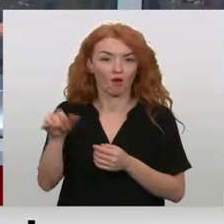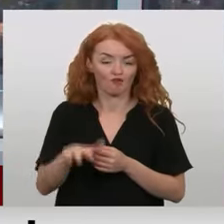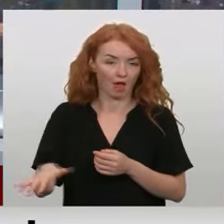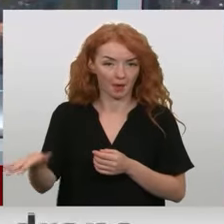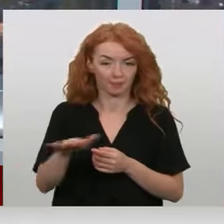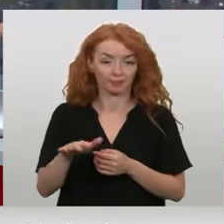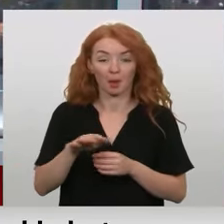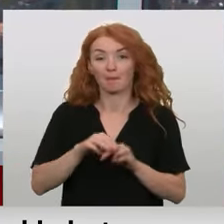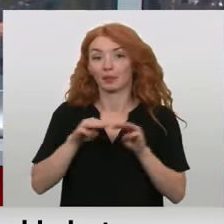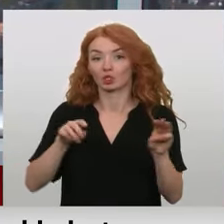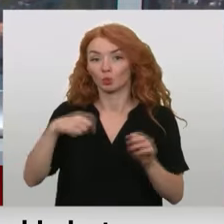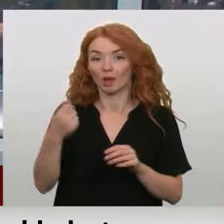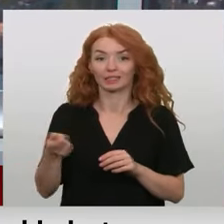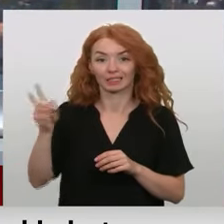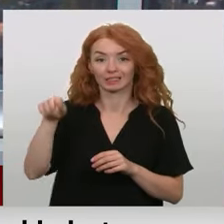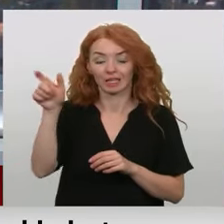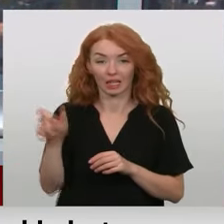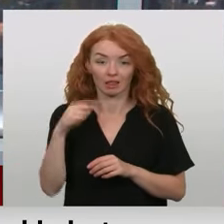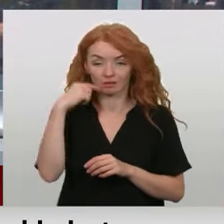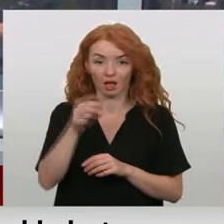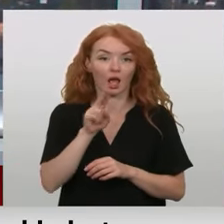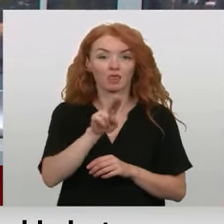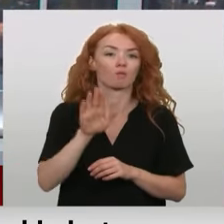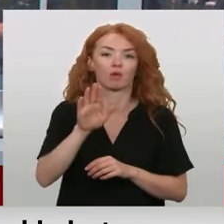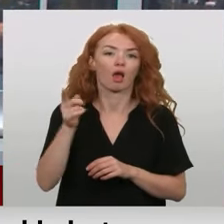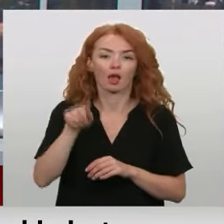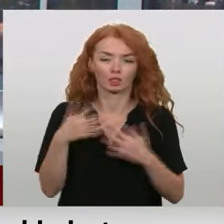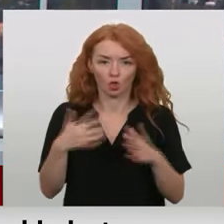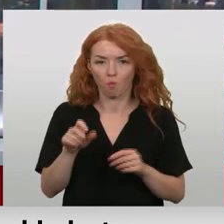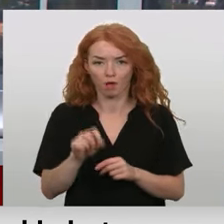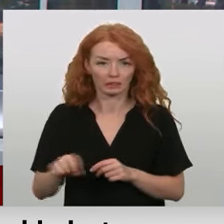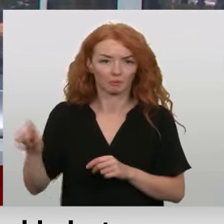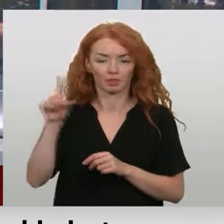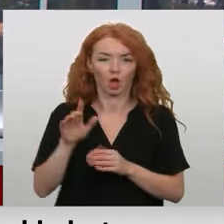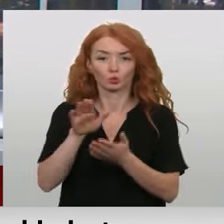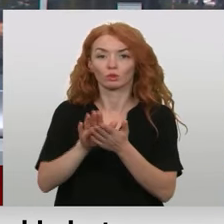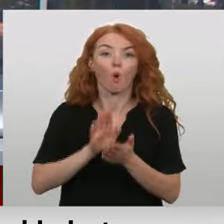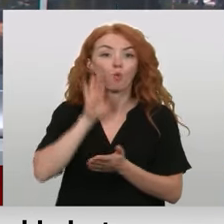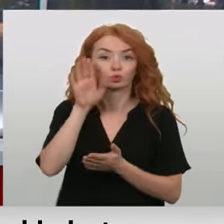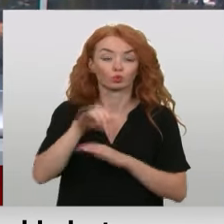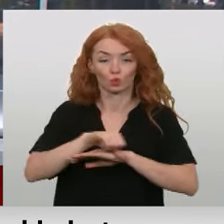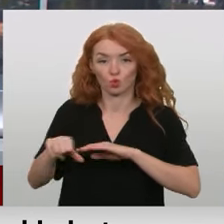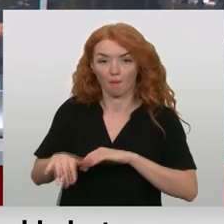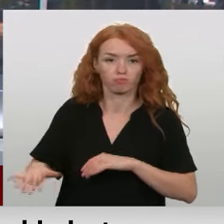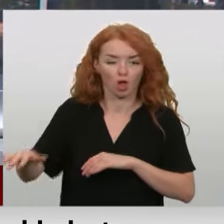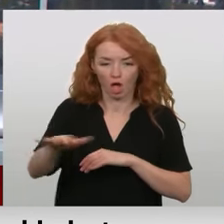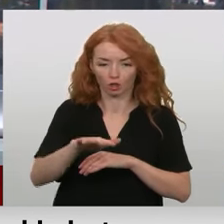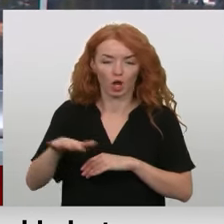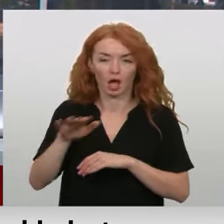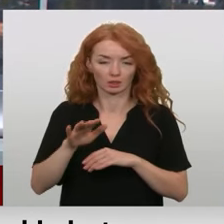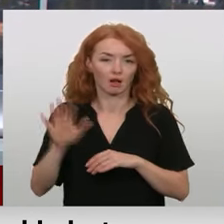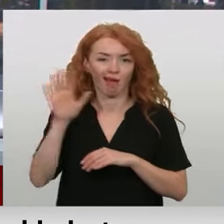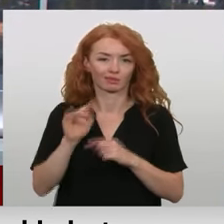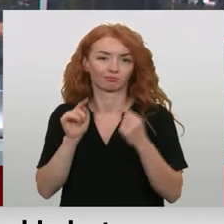Ministru prezidente Evika Siliņa norāda, ka NBS ir jau papildus pastiprinājuši uz austrumu robežas pretgaisa aizsardzības spējas.